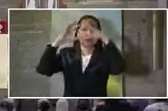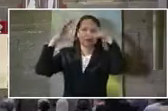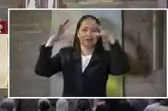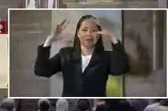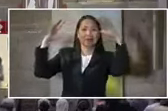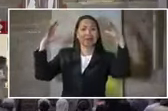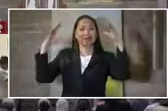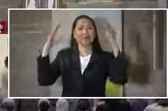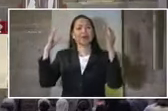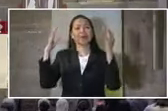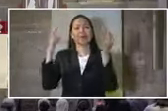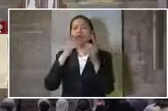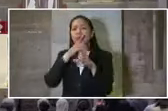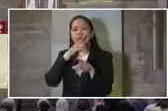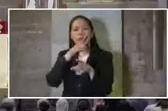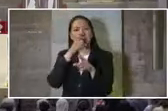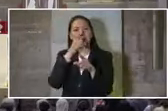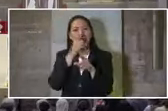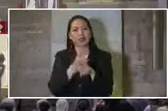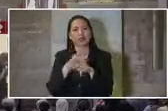pangarap mo ay